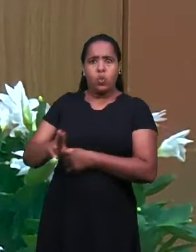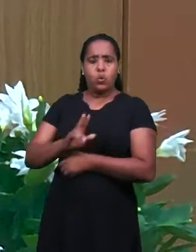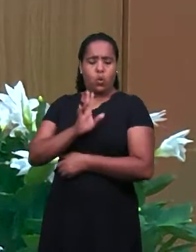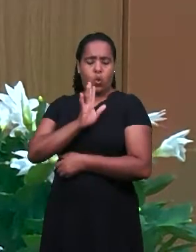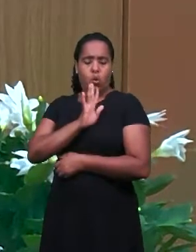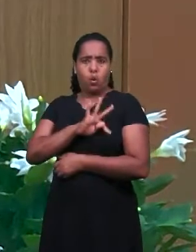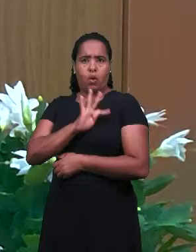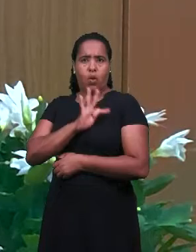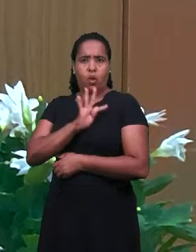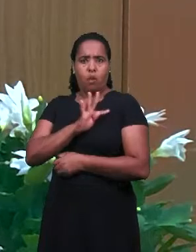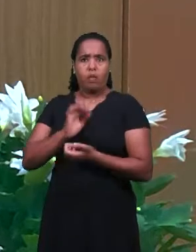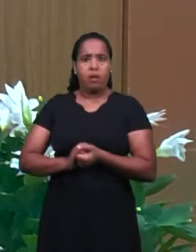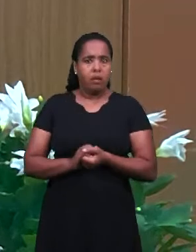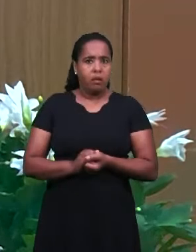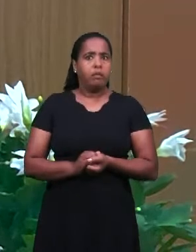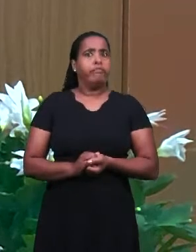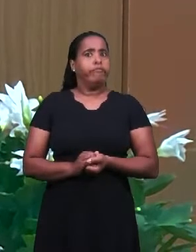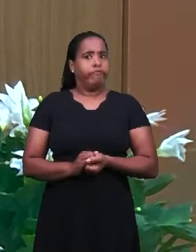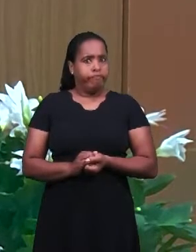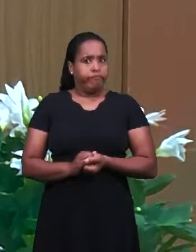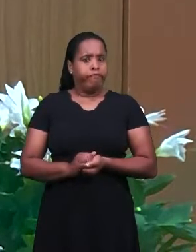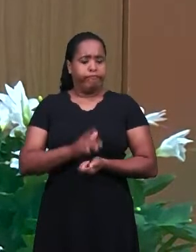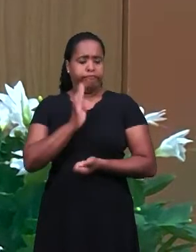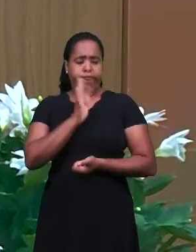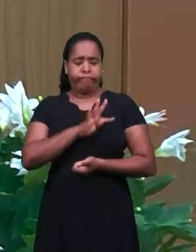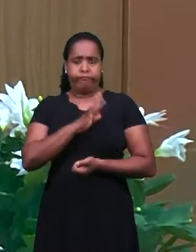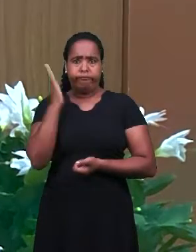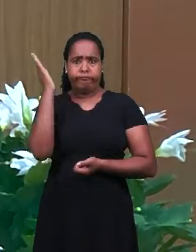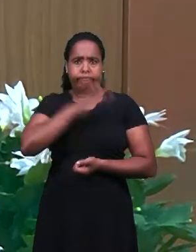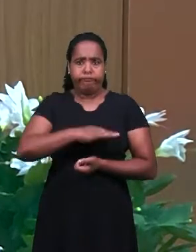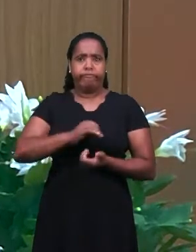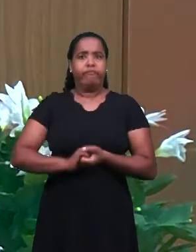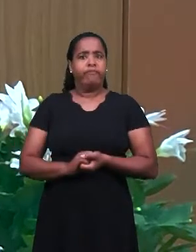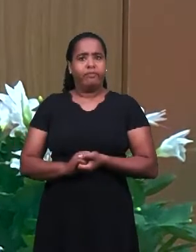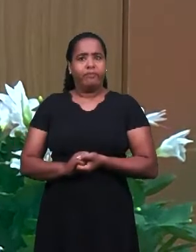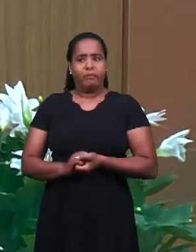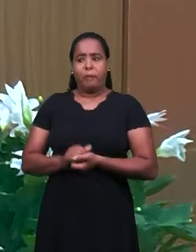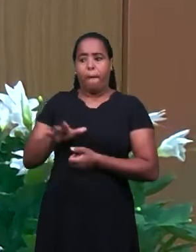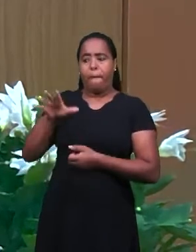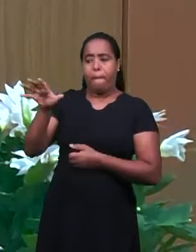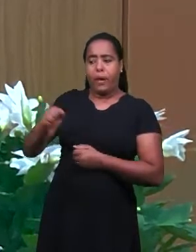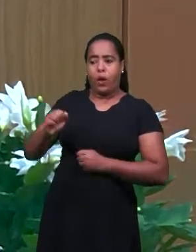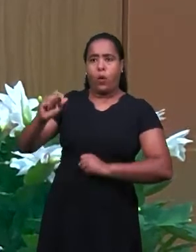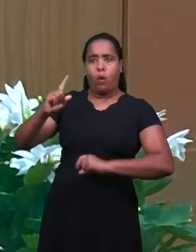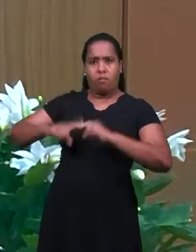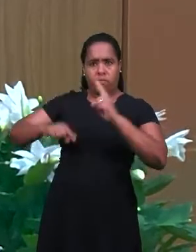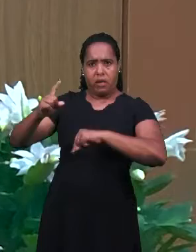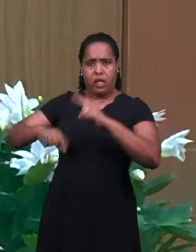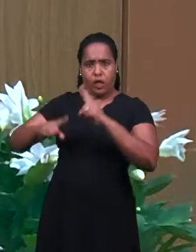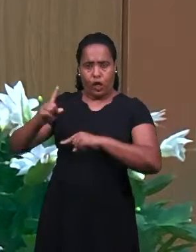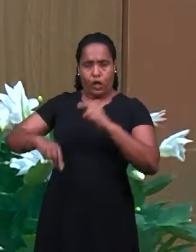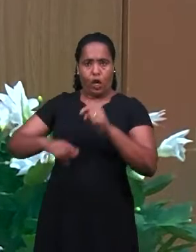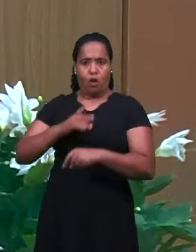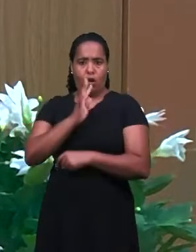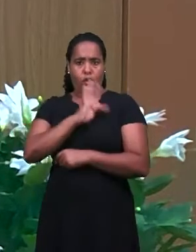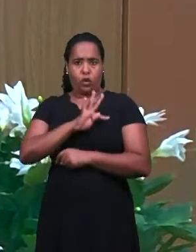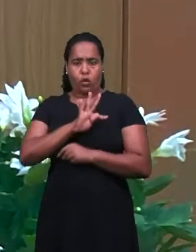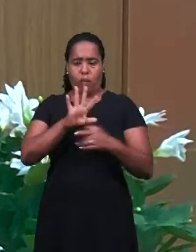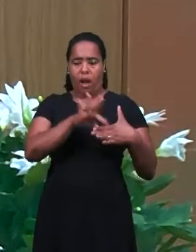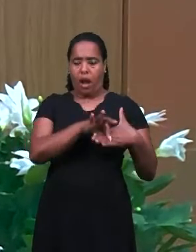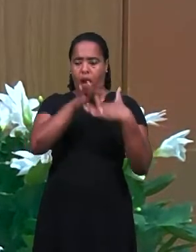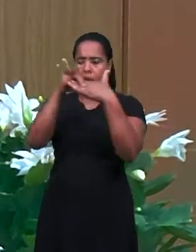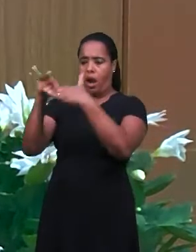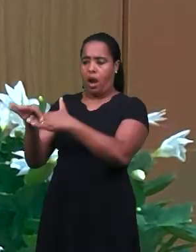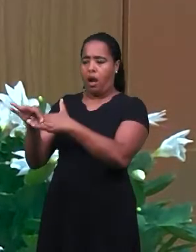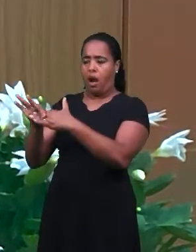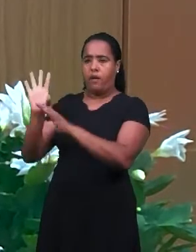Товию, ужасный человек, Товия. Он позволил Товии внести его личные вещи